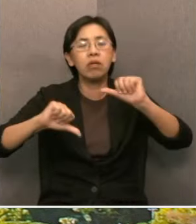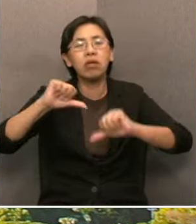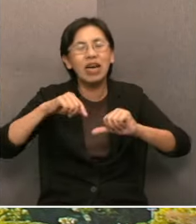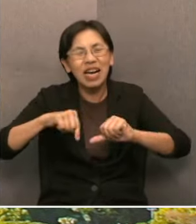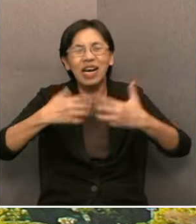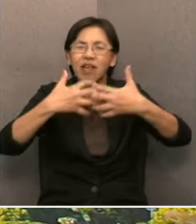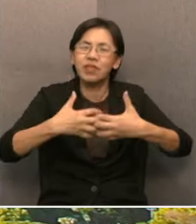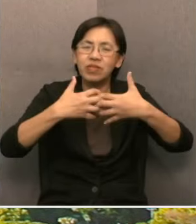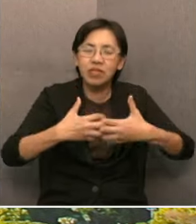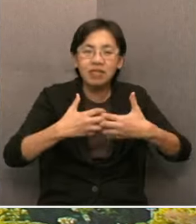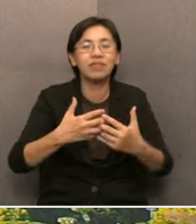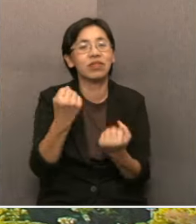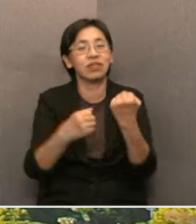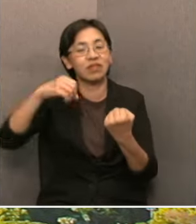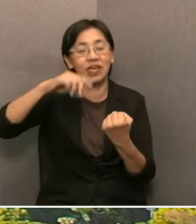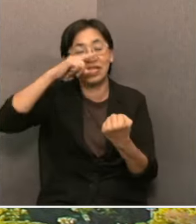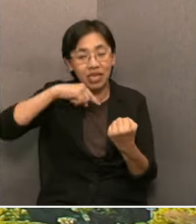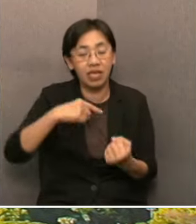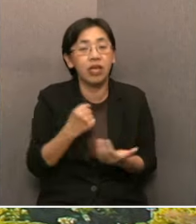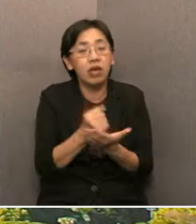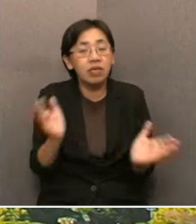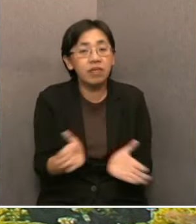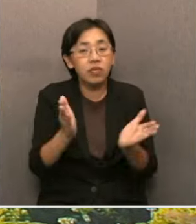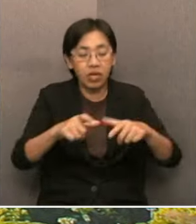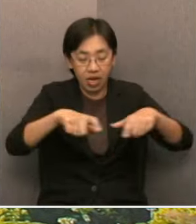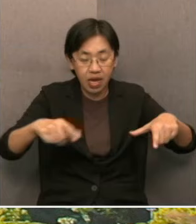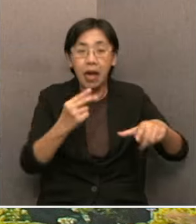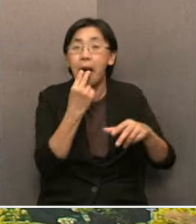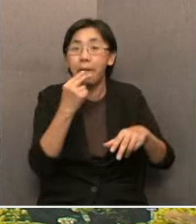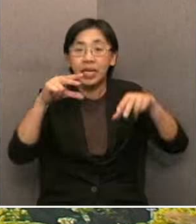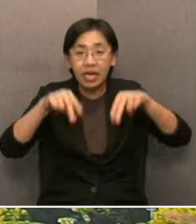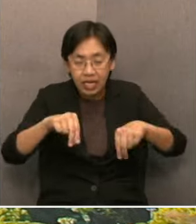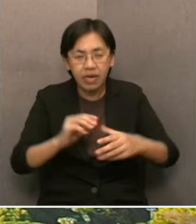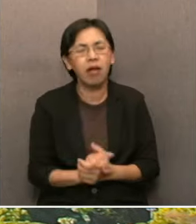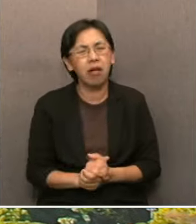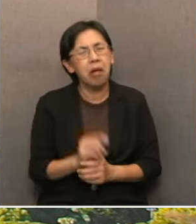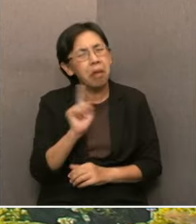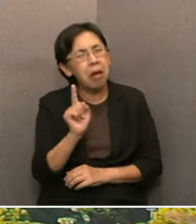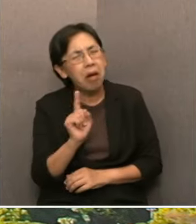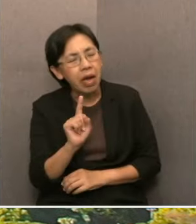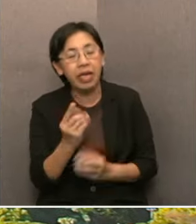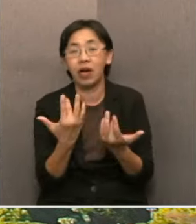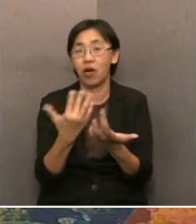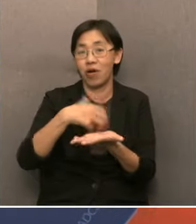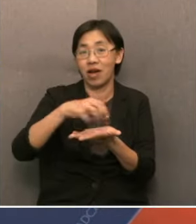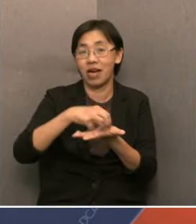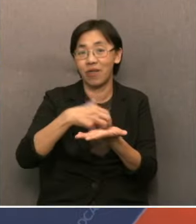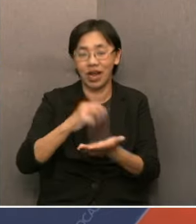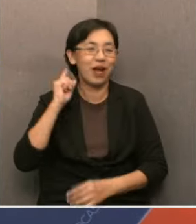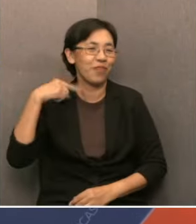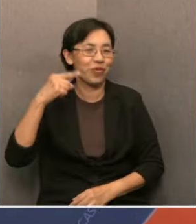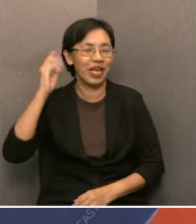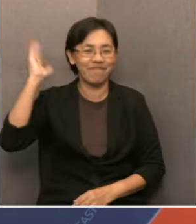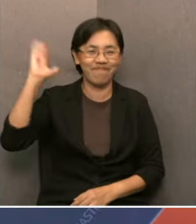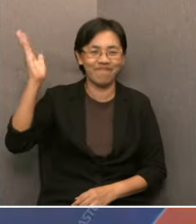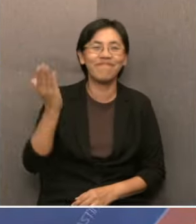นใจก็คือรอนขการพลกดันสำหุดเรองของแตเตอี่ระดับเซลเรื่นมควสำคญอย่ไรติดตามพอกันกับ Tim Willisar ได้เลยครับ